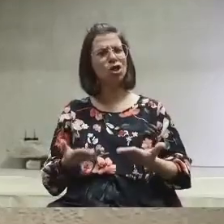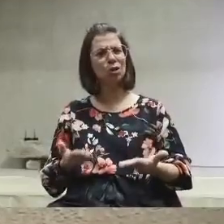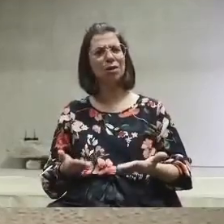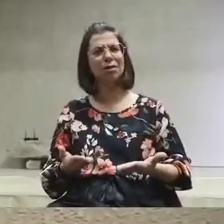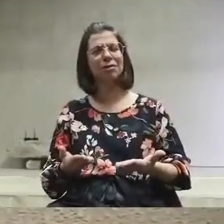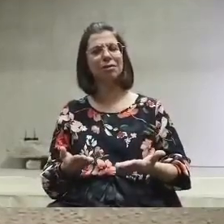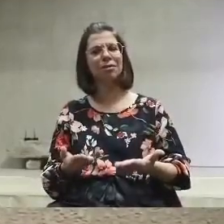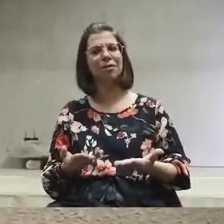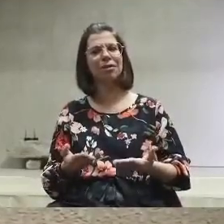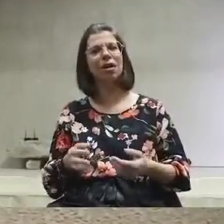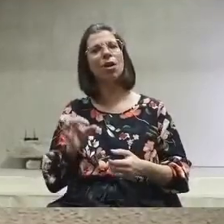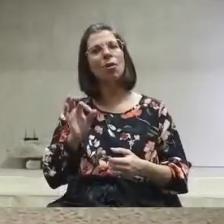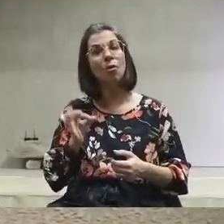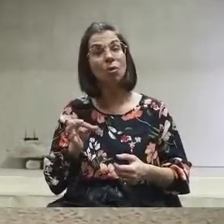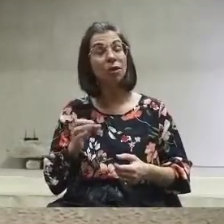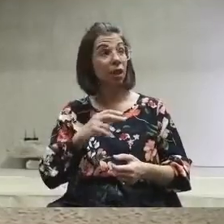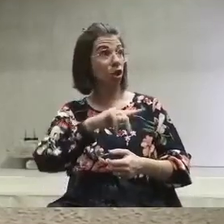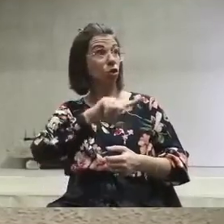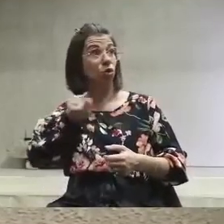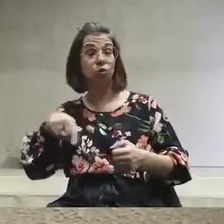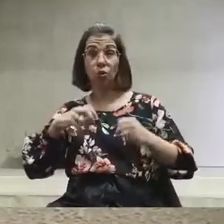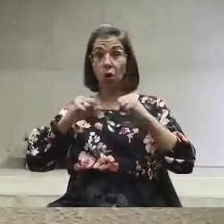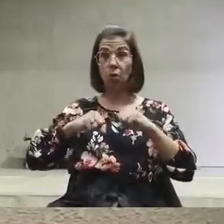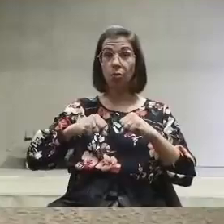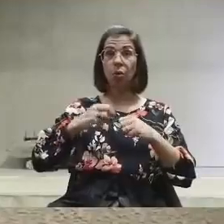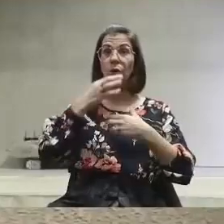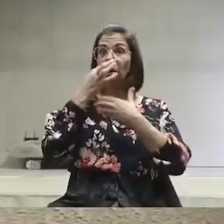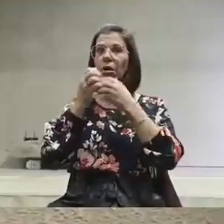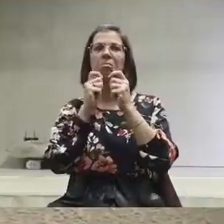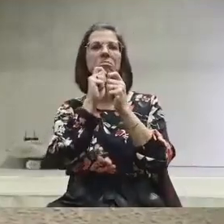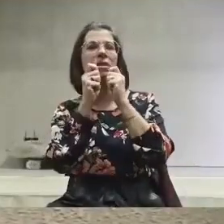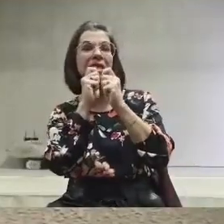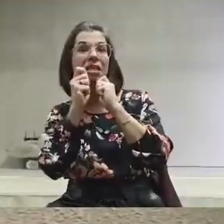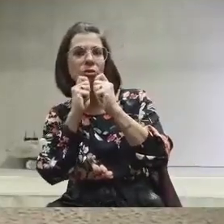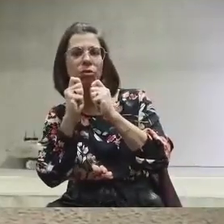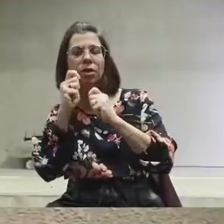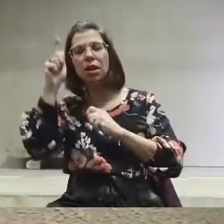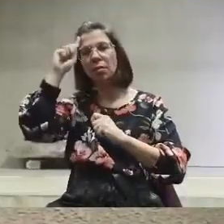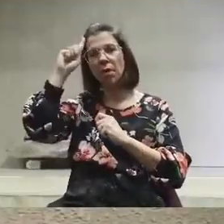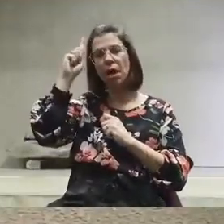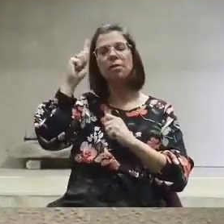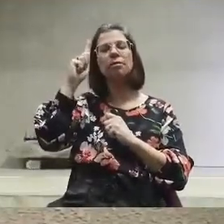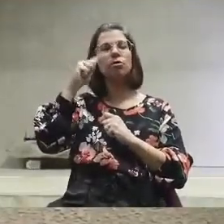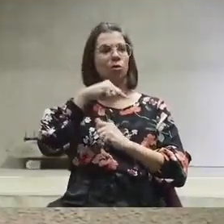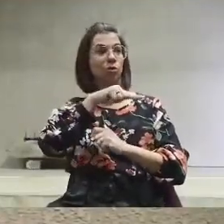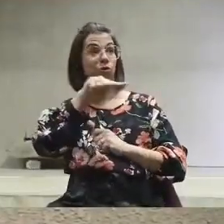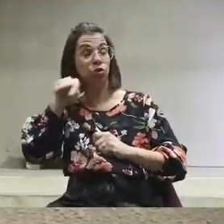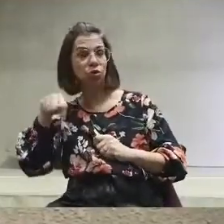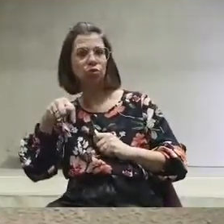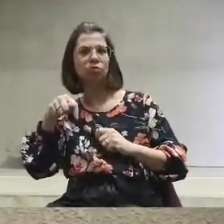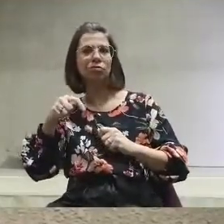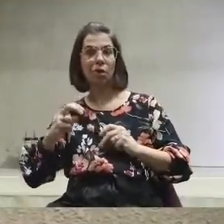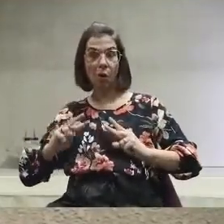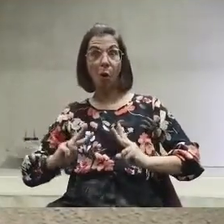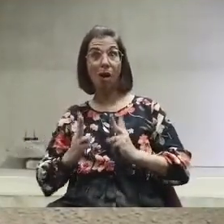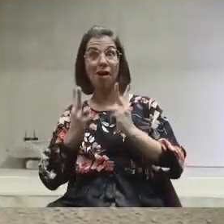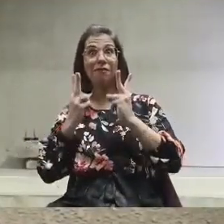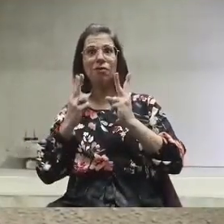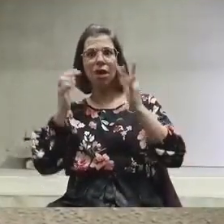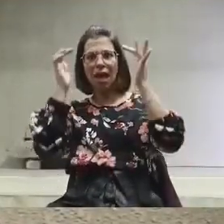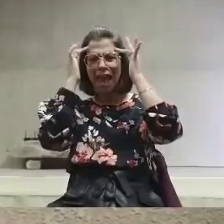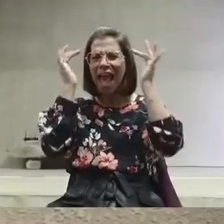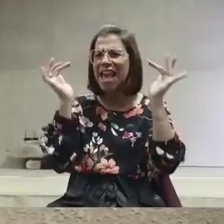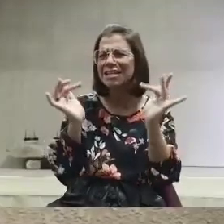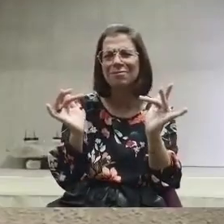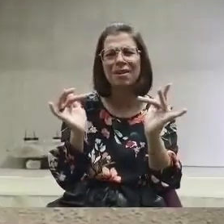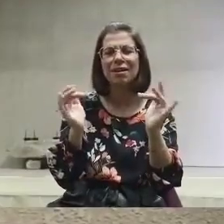parce que nous l'avons expérimenté. Que ce soit des... Je sais que Dieu nous aide dans